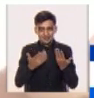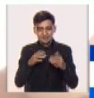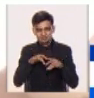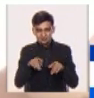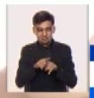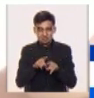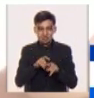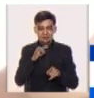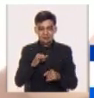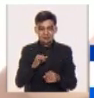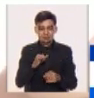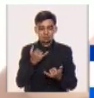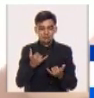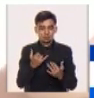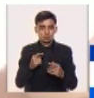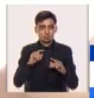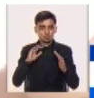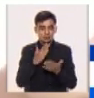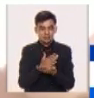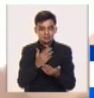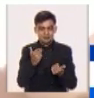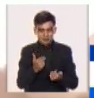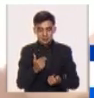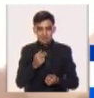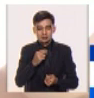Естественно, вот то, что у нас вот сейчас происходит, это